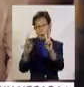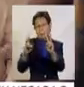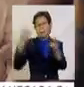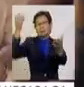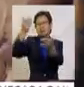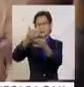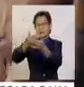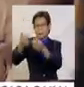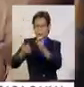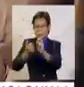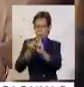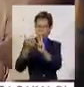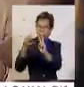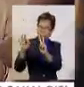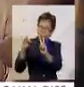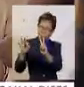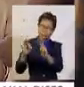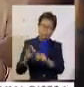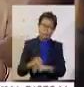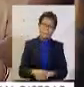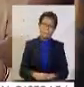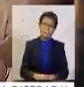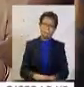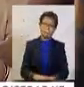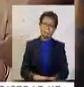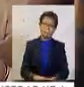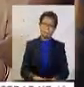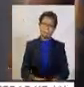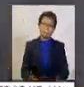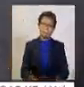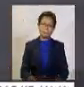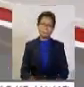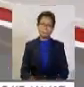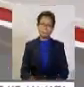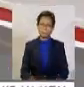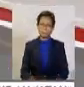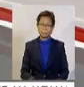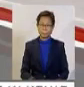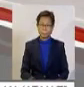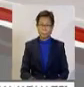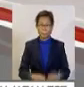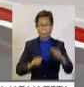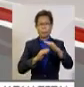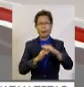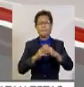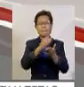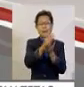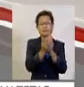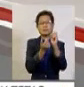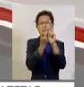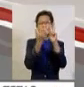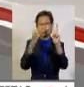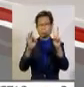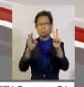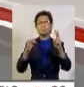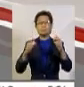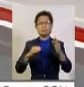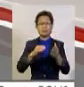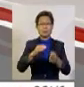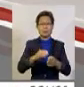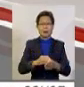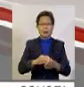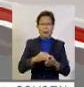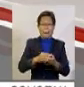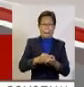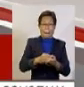sehingga tahun depan. Di bawah belanjawan 2019 juga, defisit